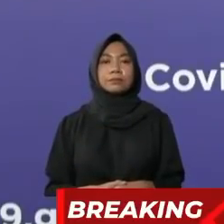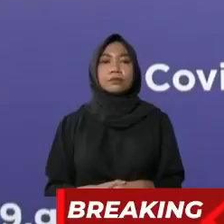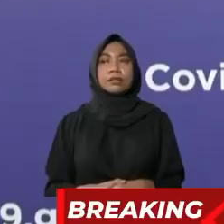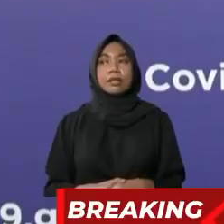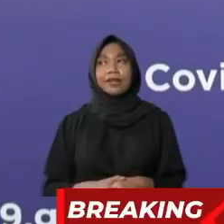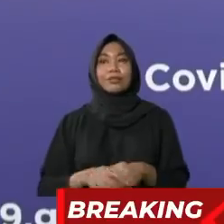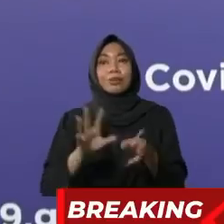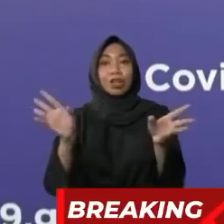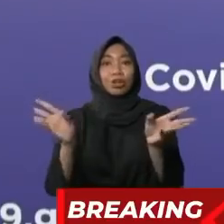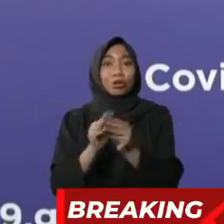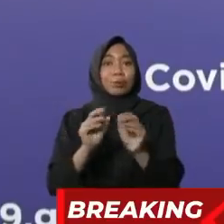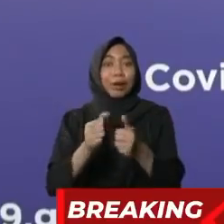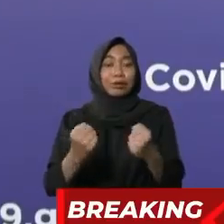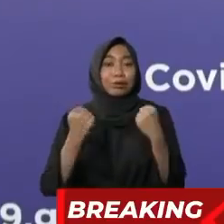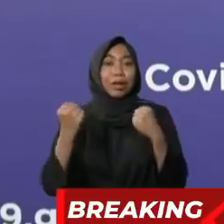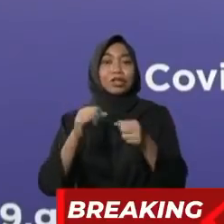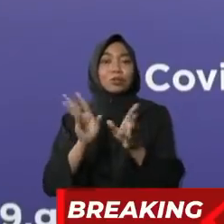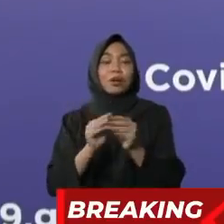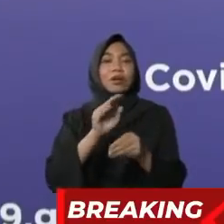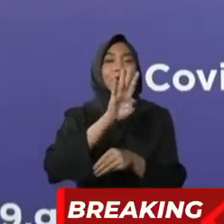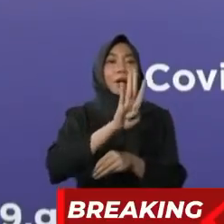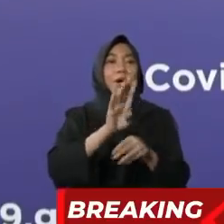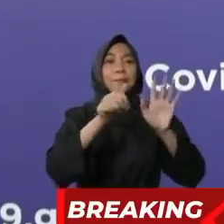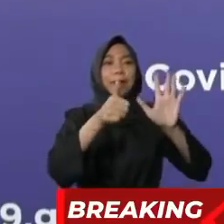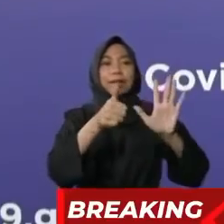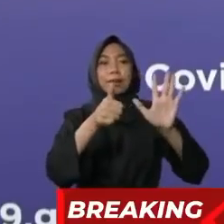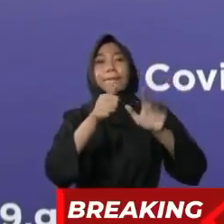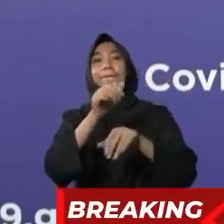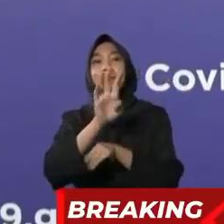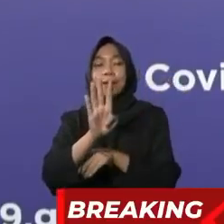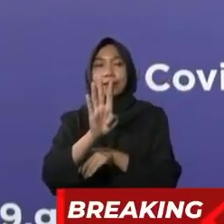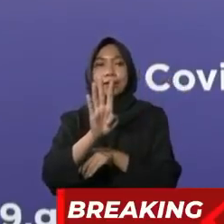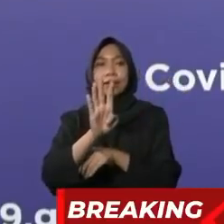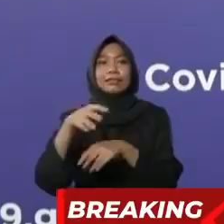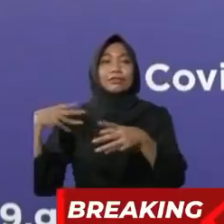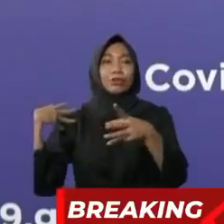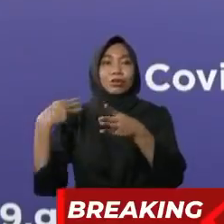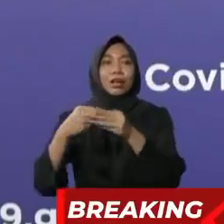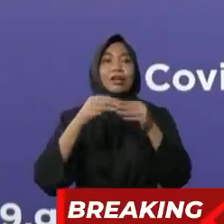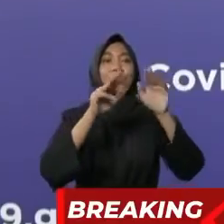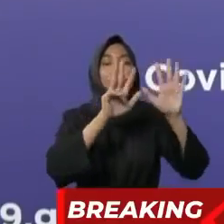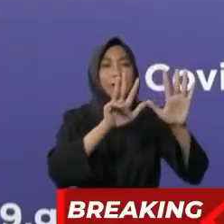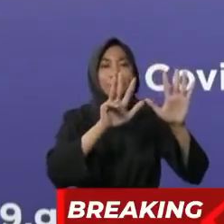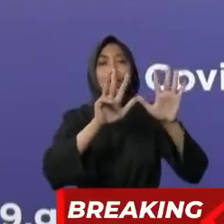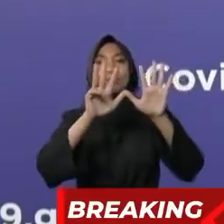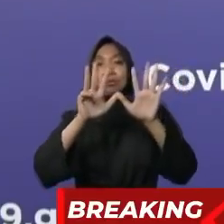total sembuh yang kita akumulasikan adalah 464 orang sehingga totalnya menjadi